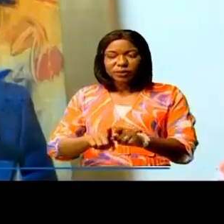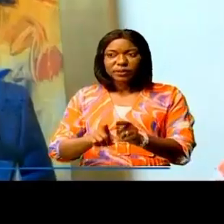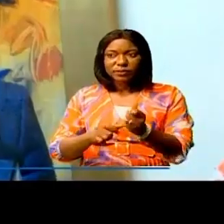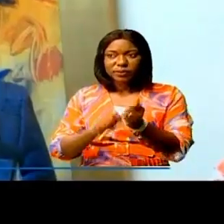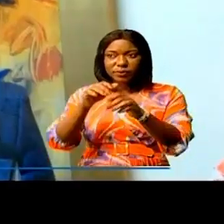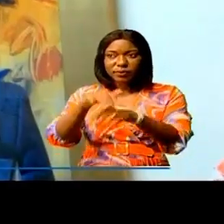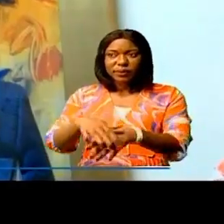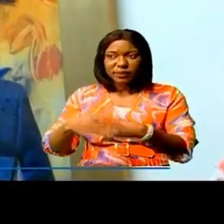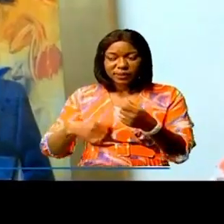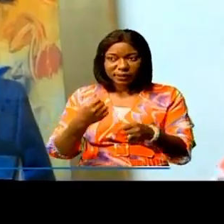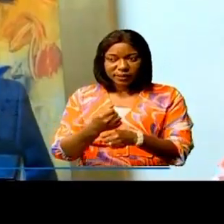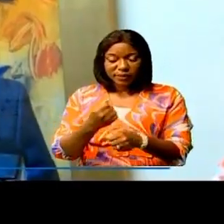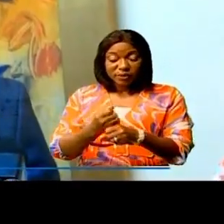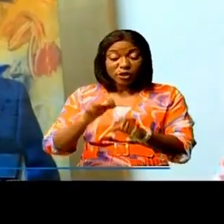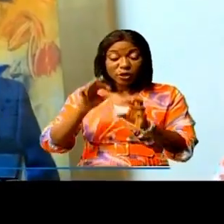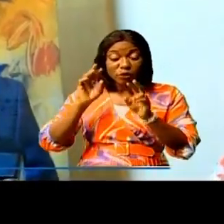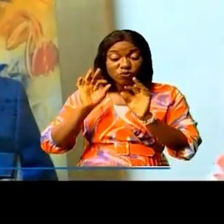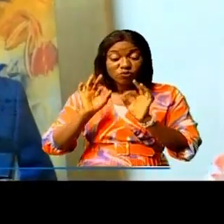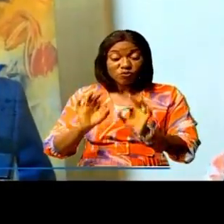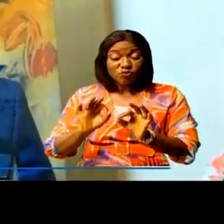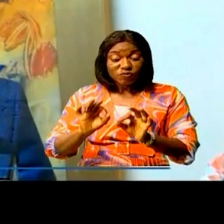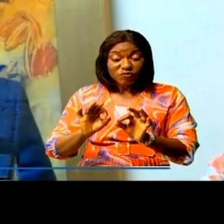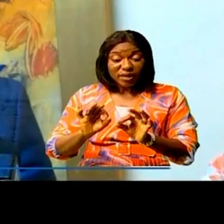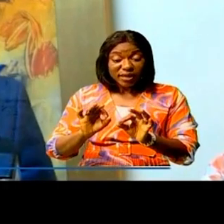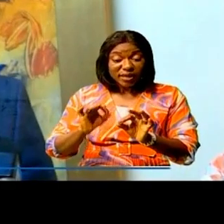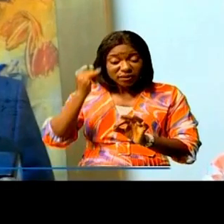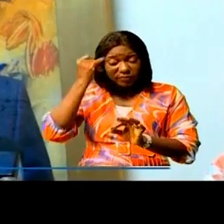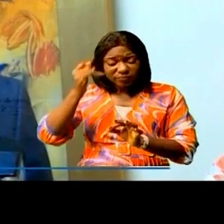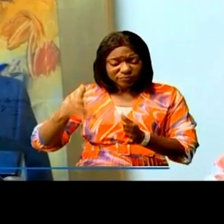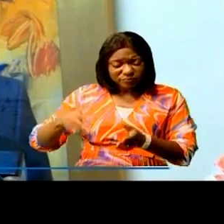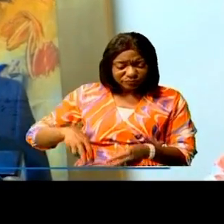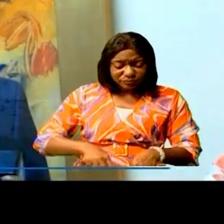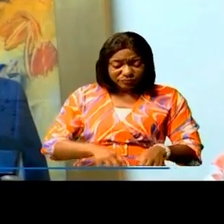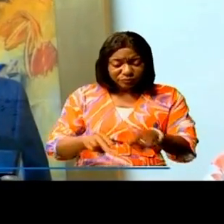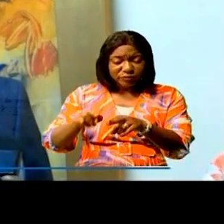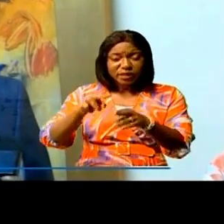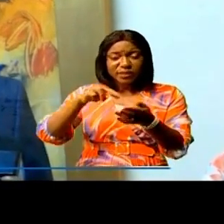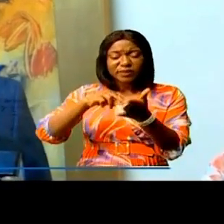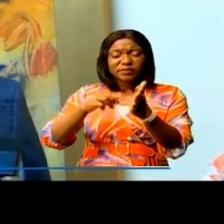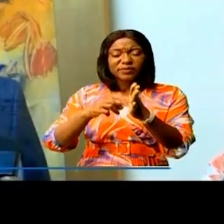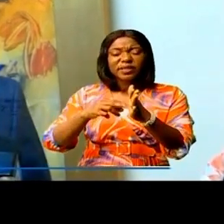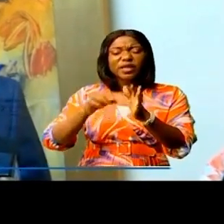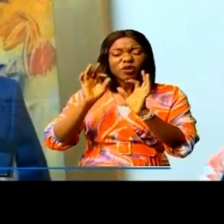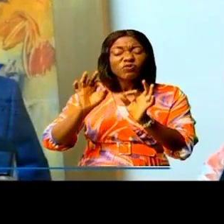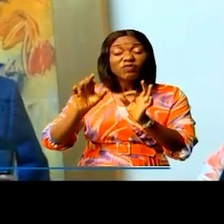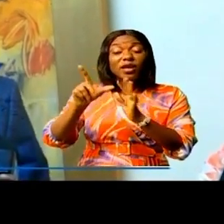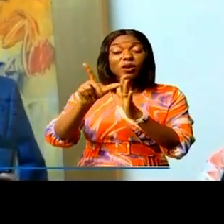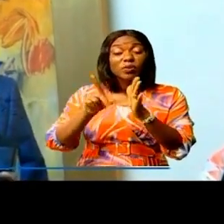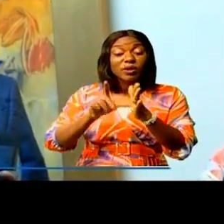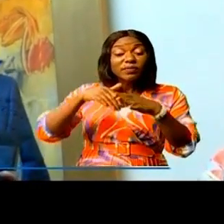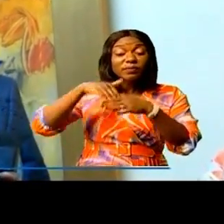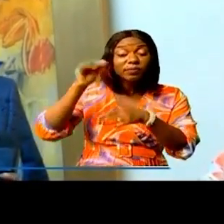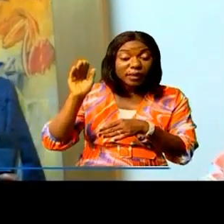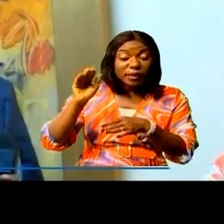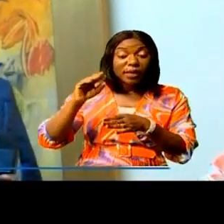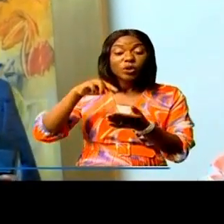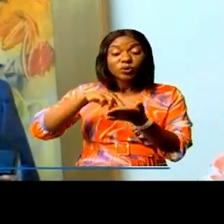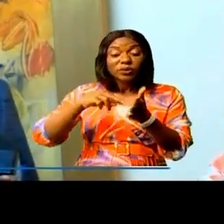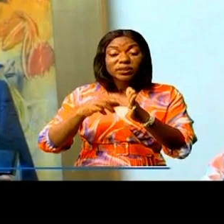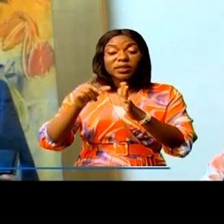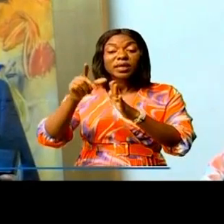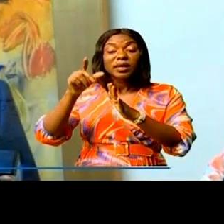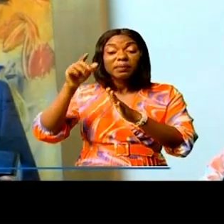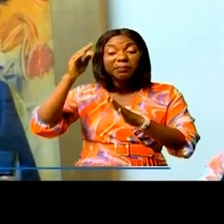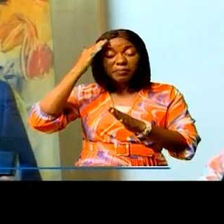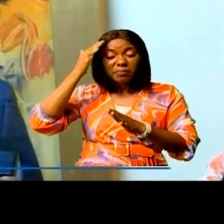pour que la nouvelle loi qui sera adoptée, votée, puisse être une loi qui reconnaît et qui sécurise le droit des